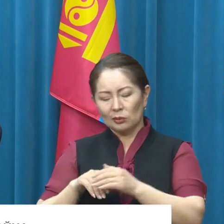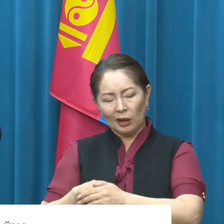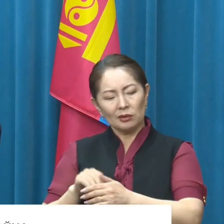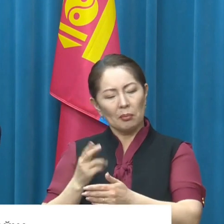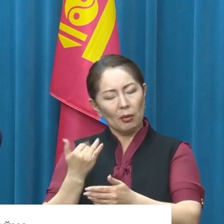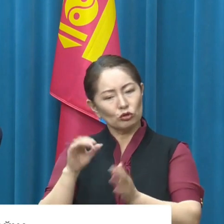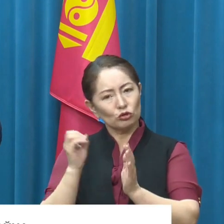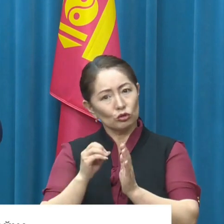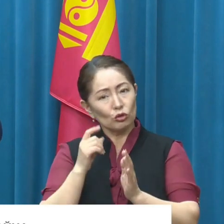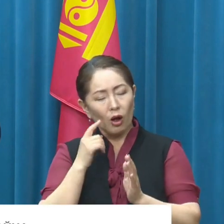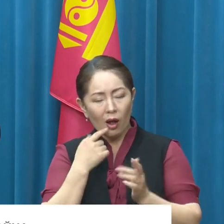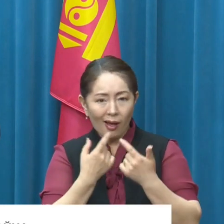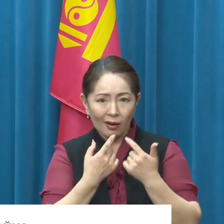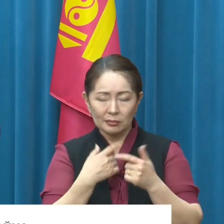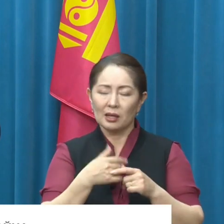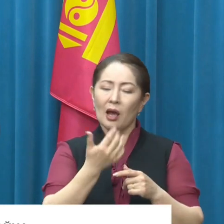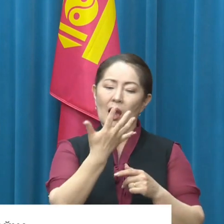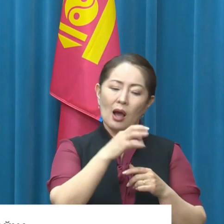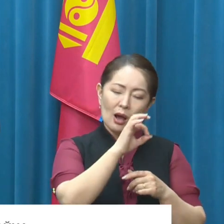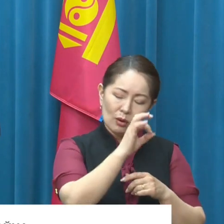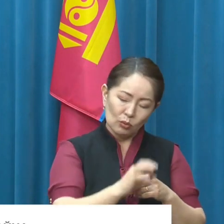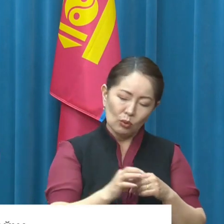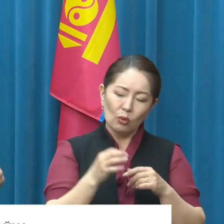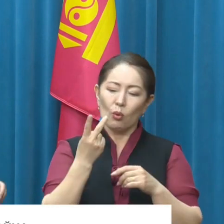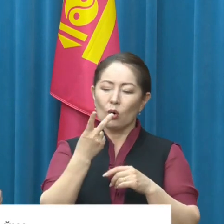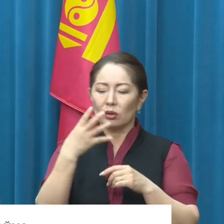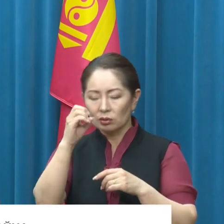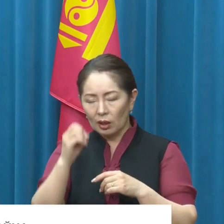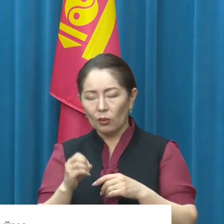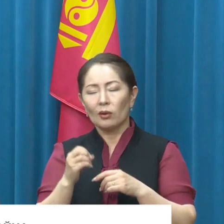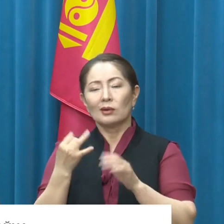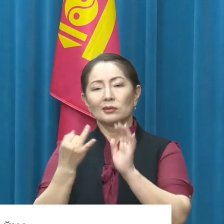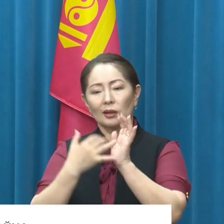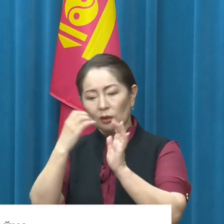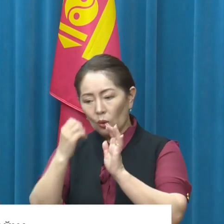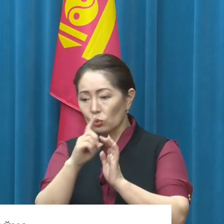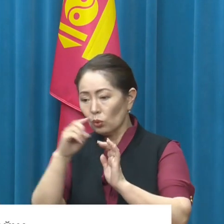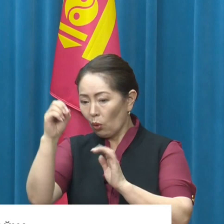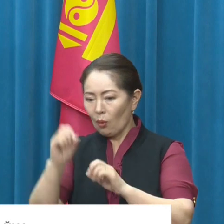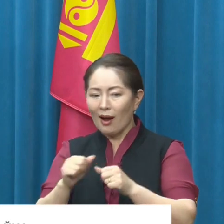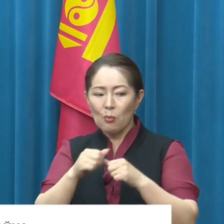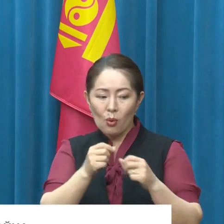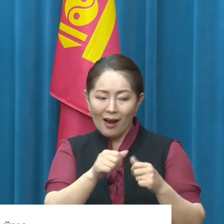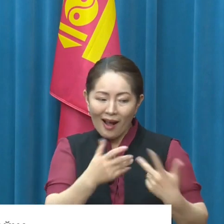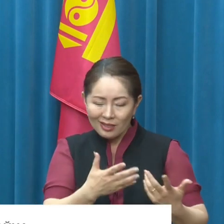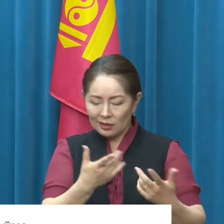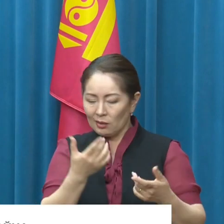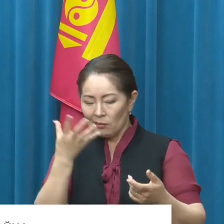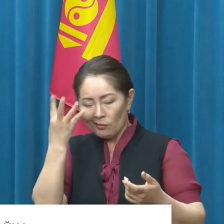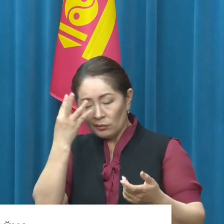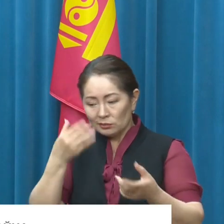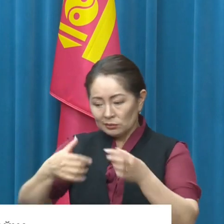одоо 25, 50, 75 ингээд 100% алдагдлын сан байгуулдаг. За, энэгээрээ ингээд